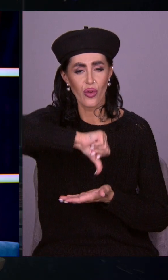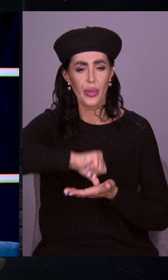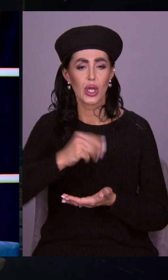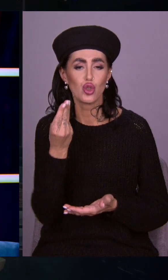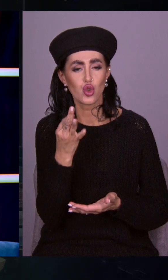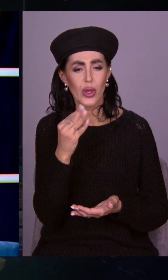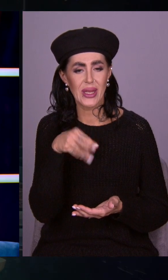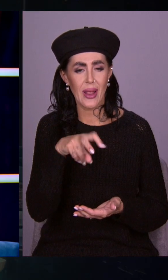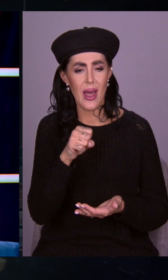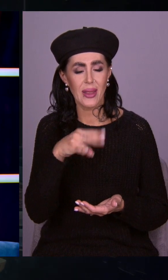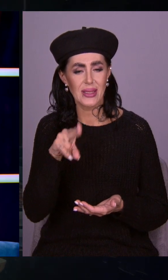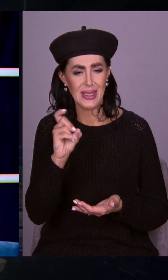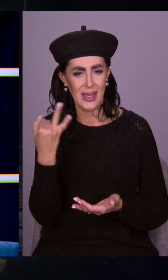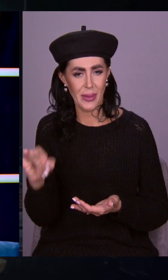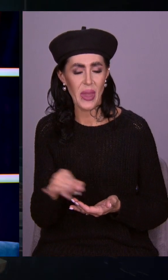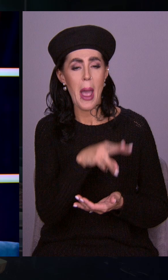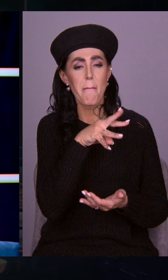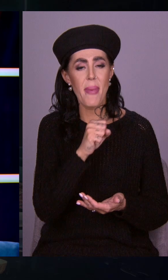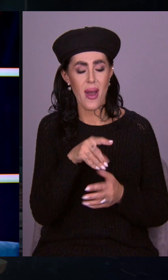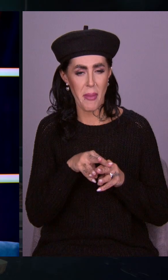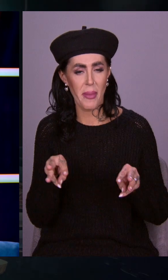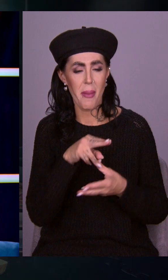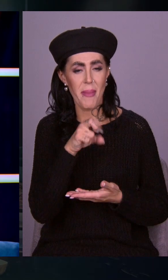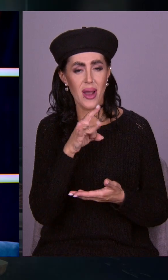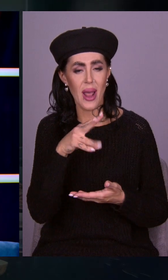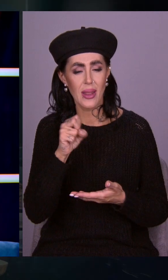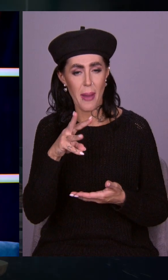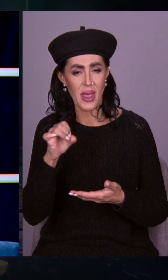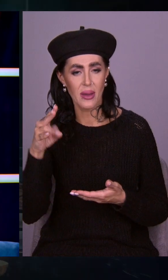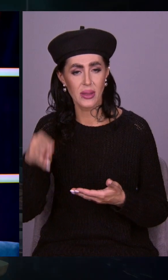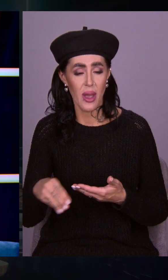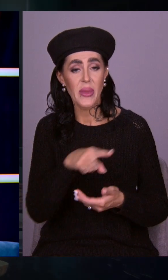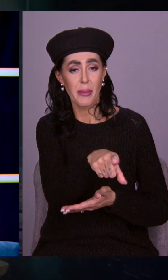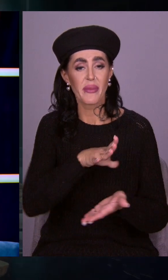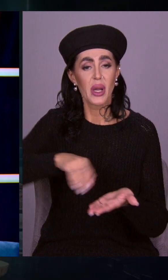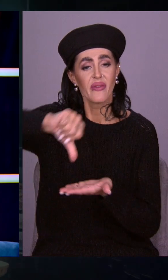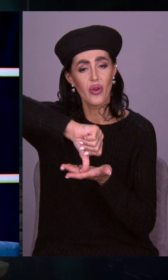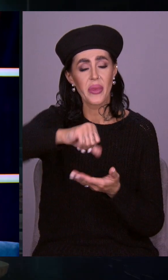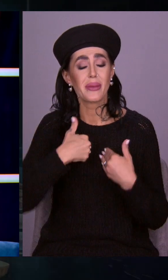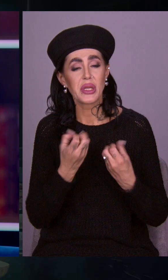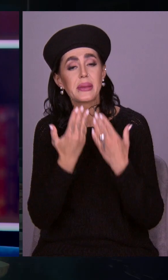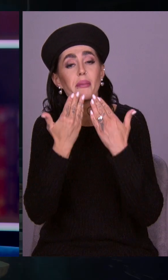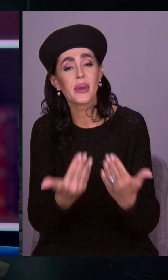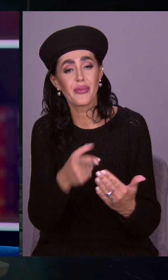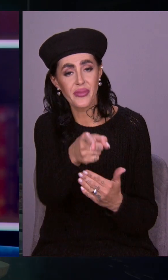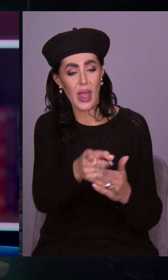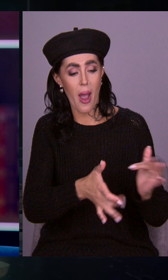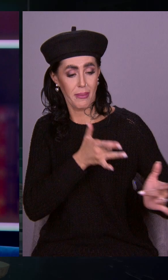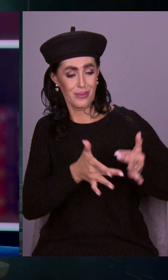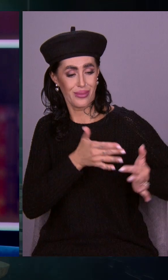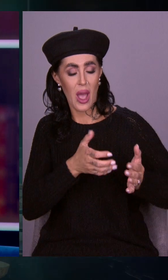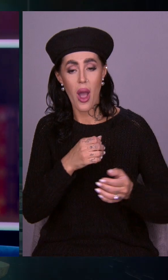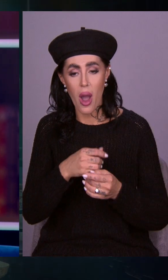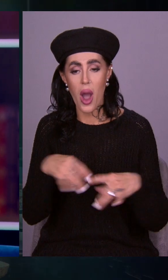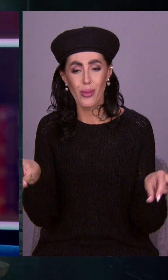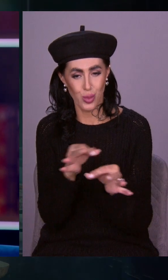парламенті. Так, скажи, будь ласка, от як це виступати перед людьми, від